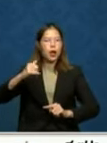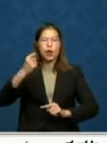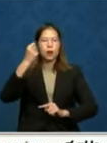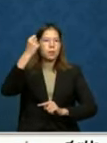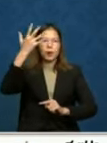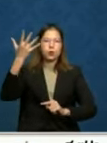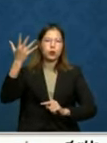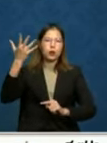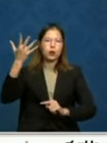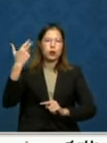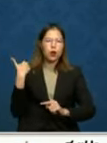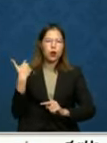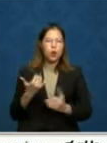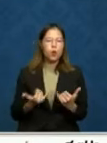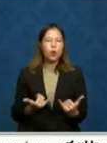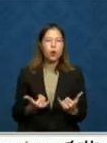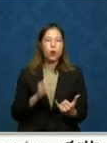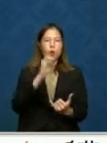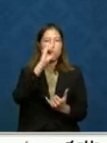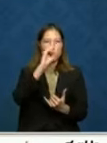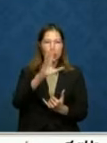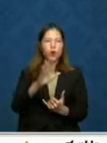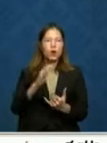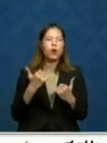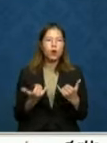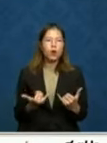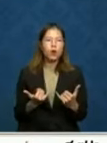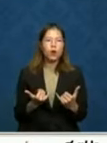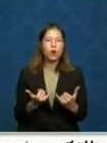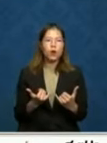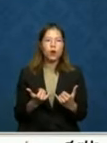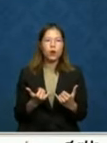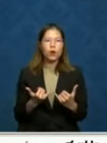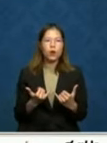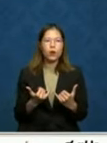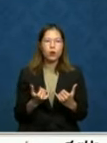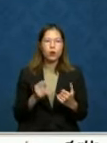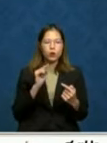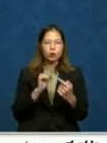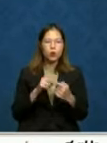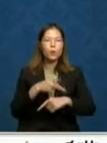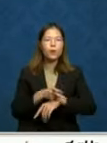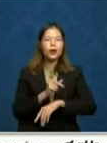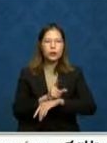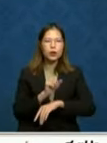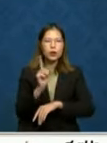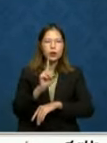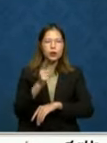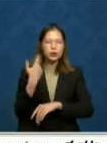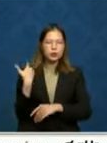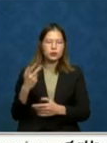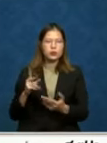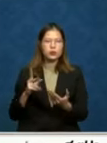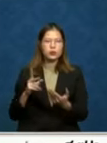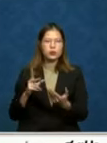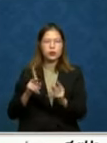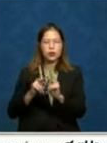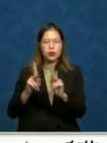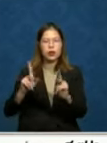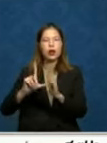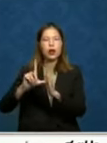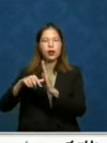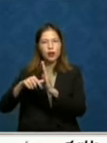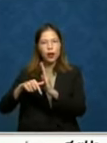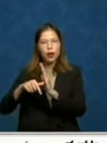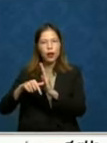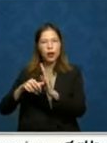าใจครับดังนั้นวันนี้ก็ขออนุญาตสภาอย่างนี้ได้กราบเรียนต่อท่านประธานต่อท่านคณะกรรมการเลขาธิ